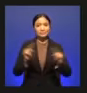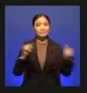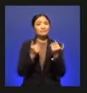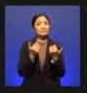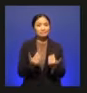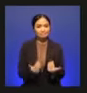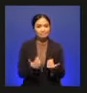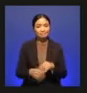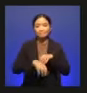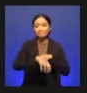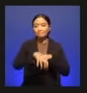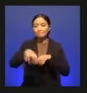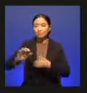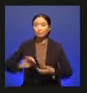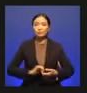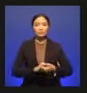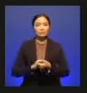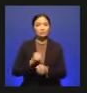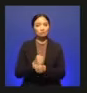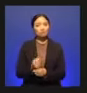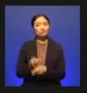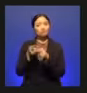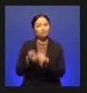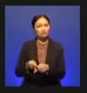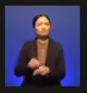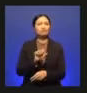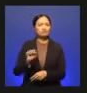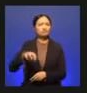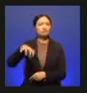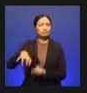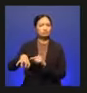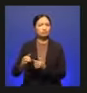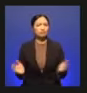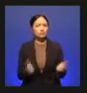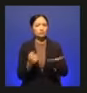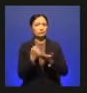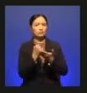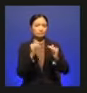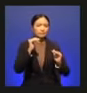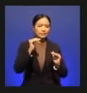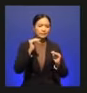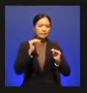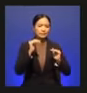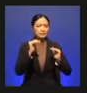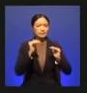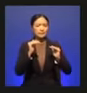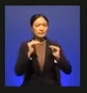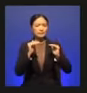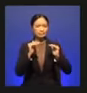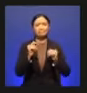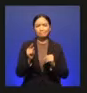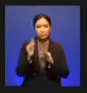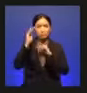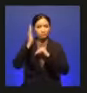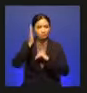ยด้วยหลายๆส่วนร่วมกันโดยเฉพาะสสส.มีส่วนสนับสนุนเนี่ยผมว่าความเหลื่อมล้ำเนี่ยแคบลงไปเรื่อยๆนะครับแล้วก็ห